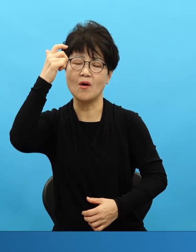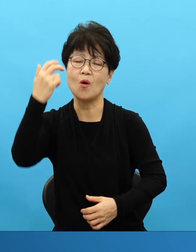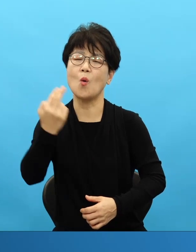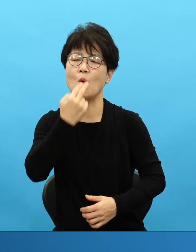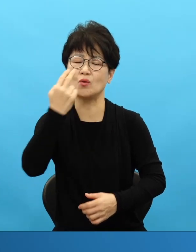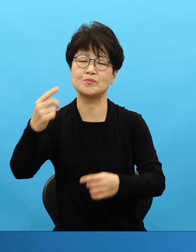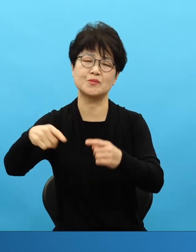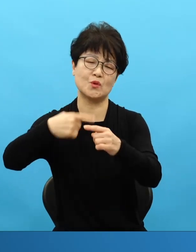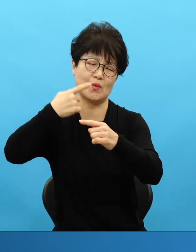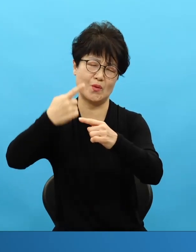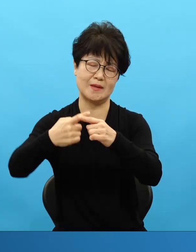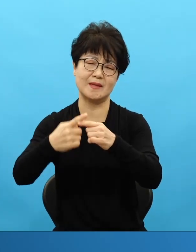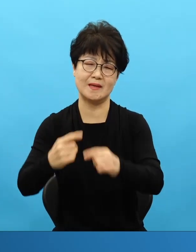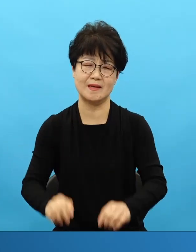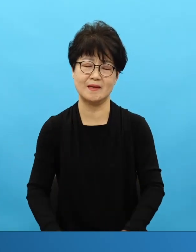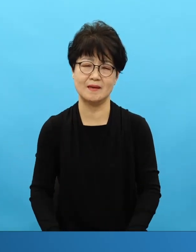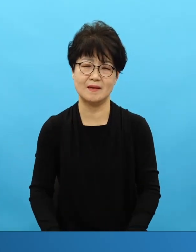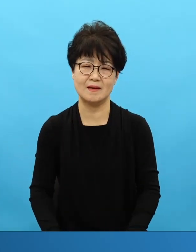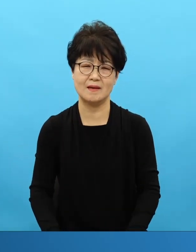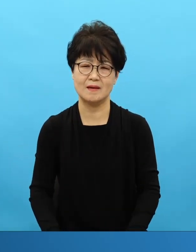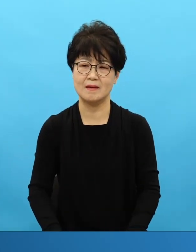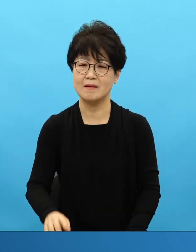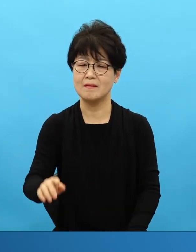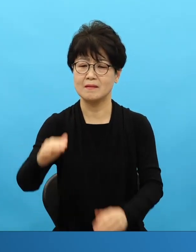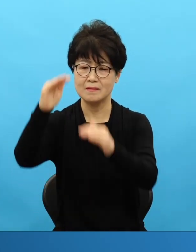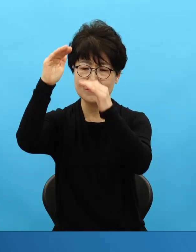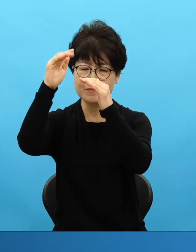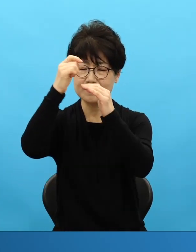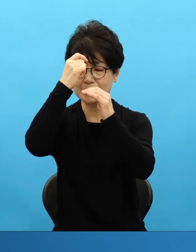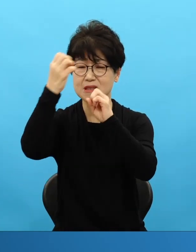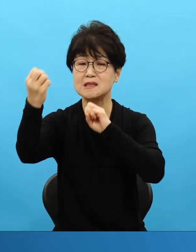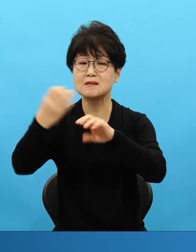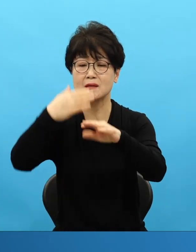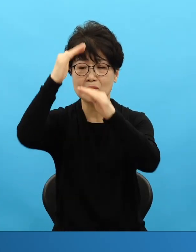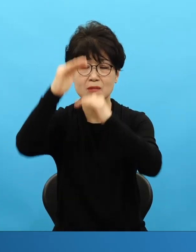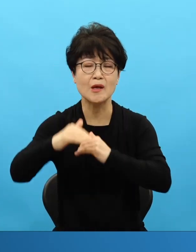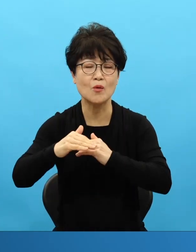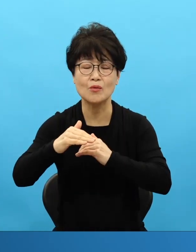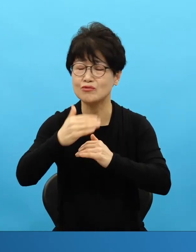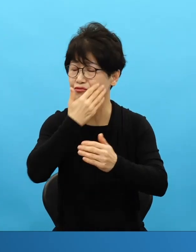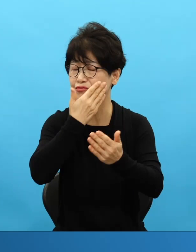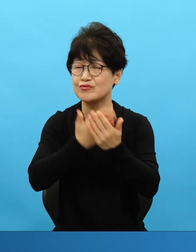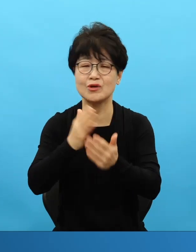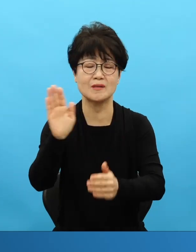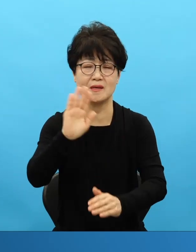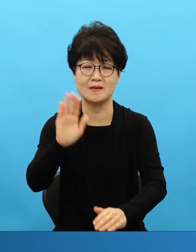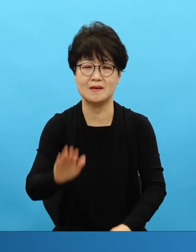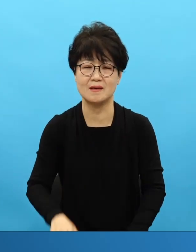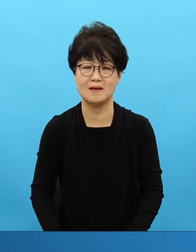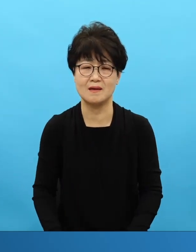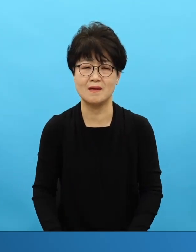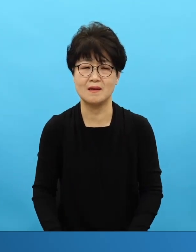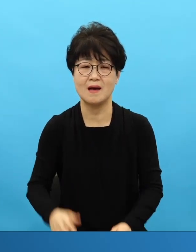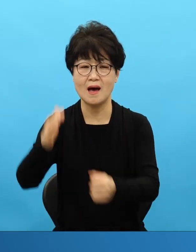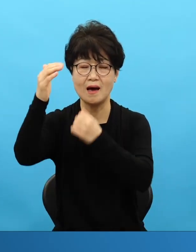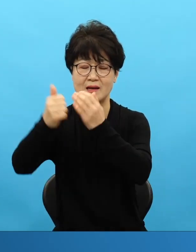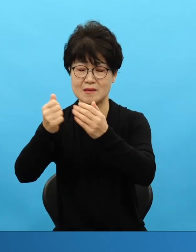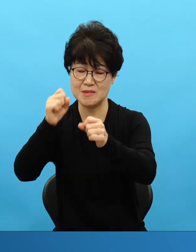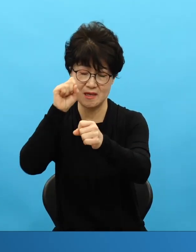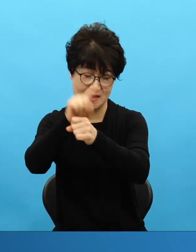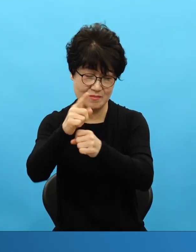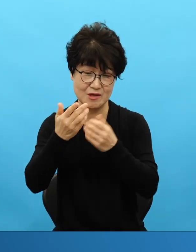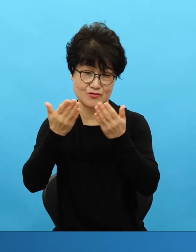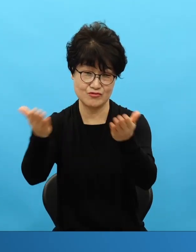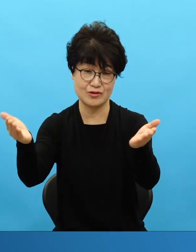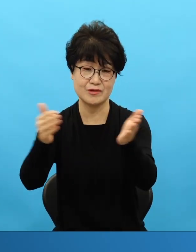받을 것이냐 그것도 걱정 안 해도 돼요. You don't even have to worry about what answers to receive. 이미 내용은 준 겁니다. Because already the content has been given to